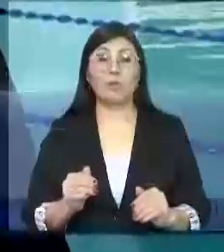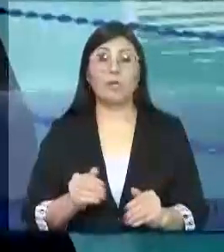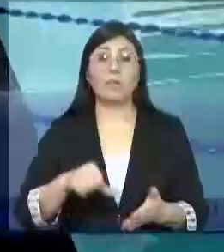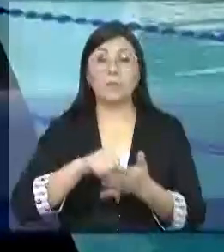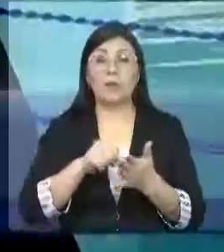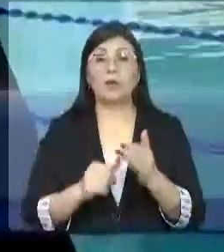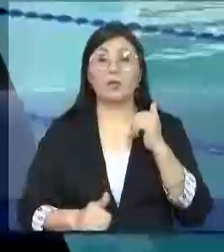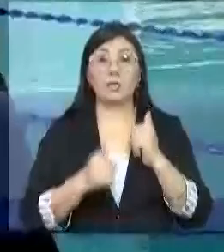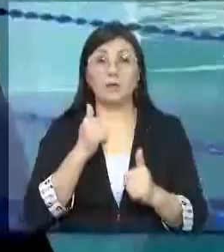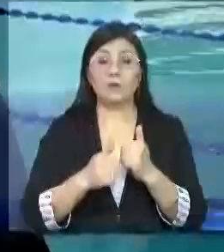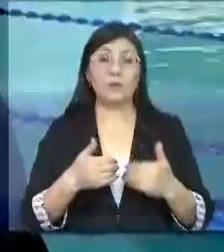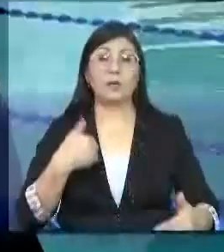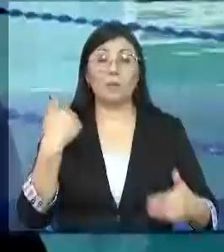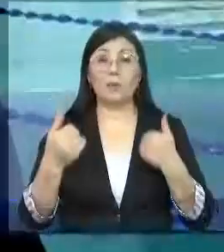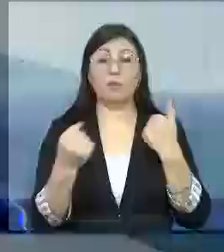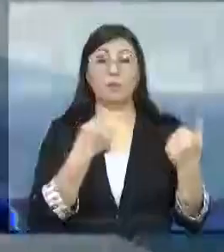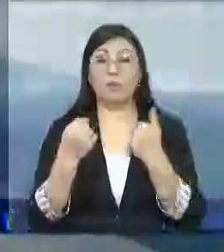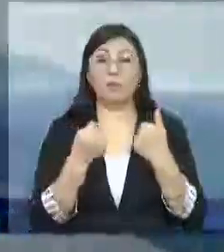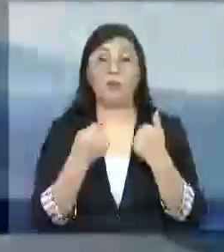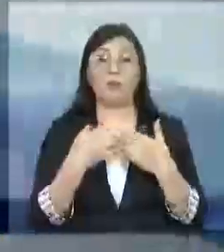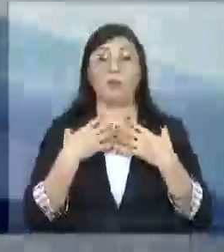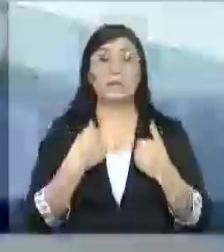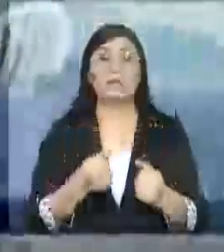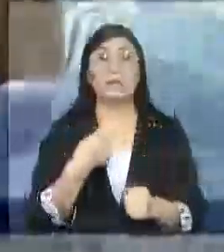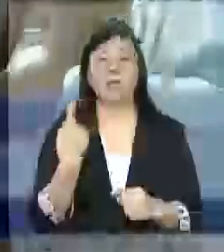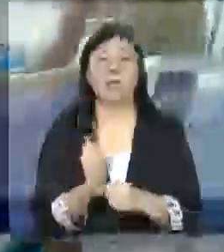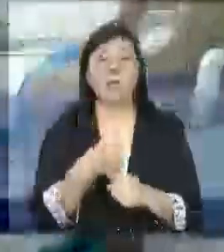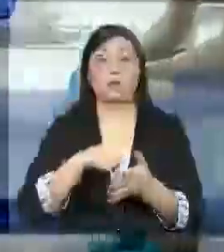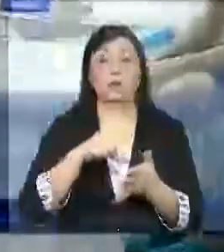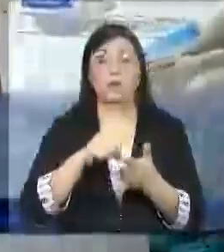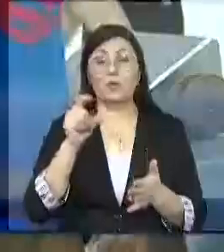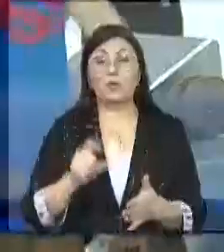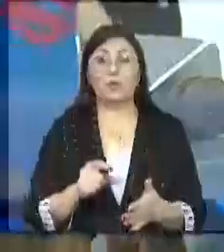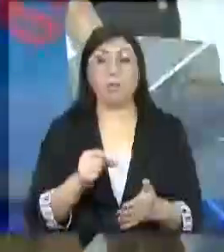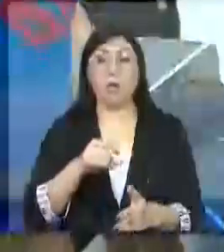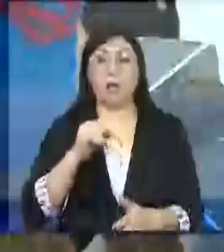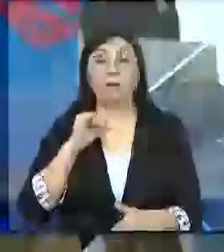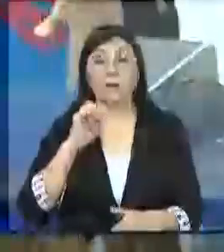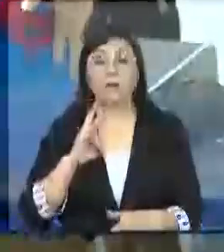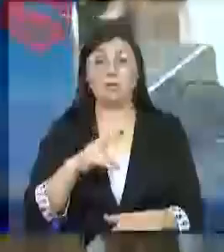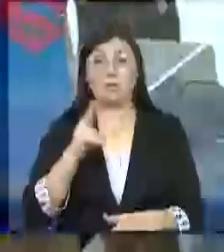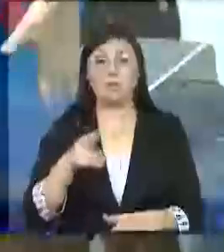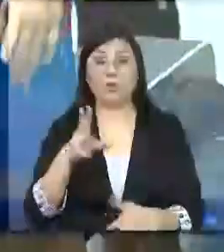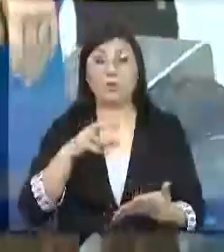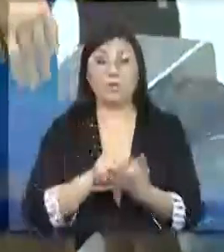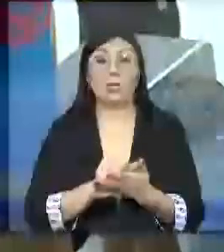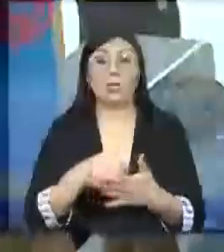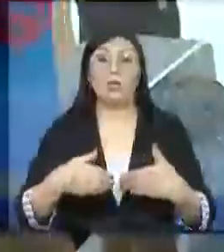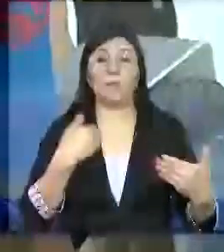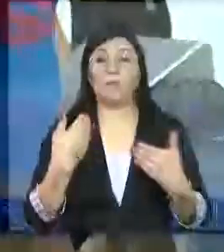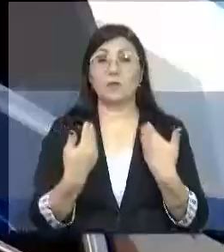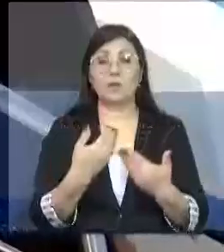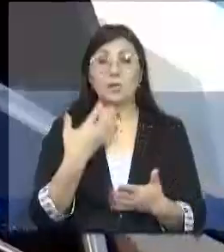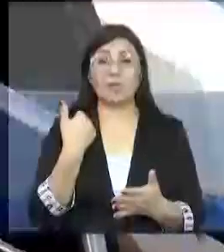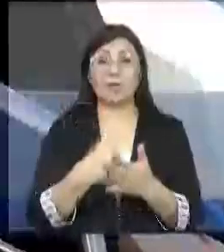соревнования. Не секрет, что плавание укрепляет здоровье. Одним из участников чемпионата является Арсен Дюсен. Он занимается плаванием уже